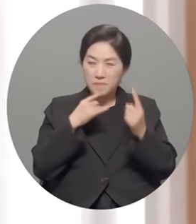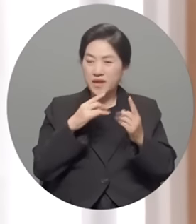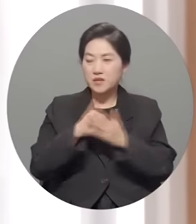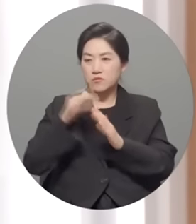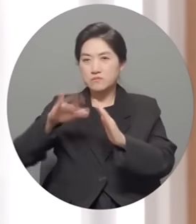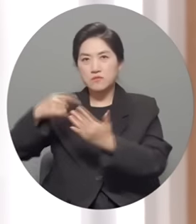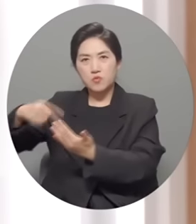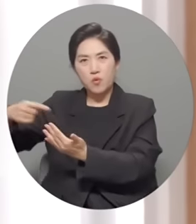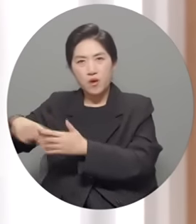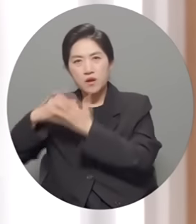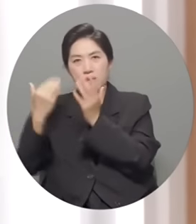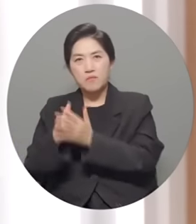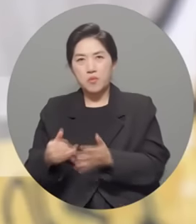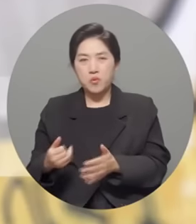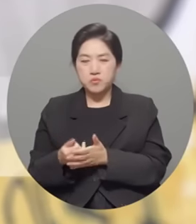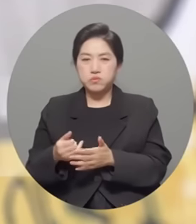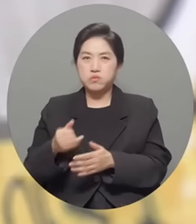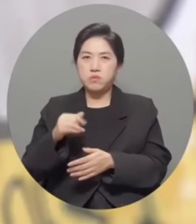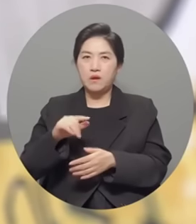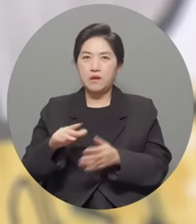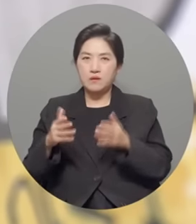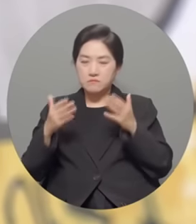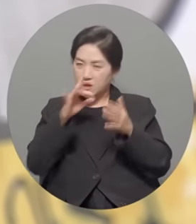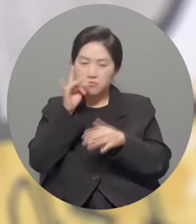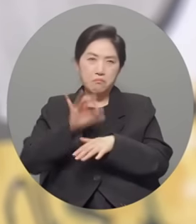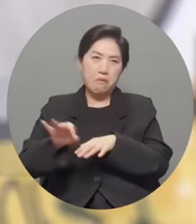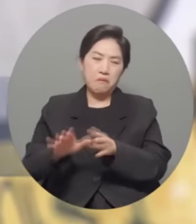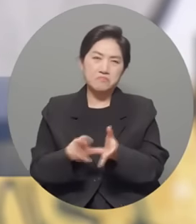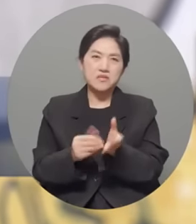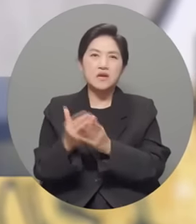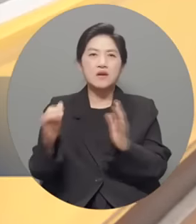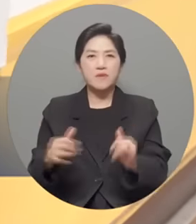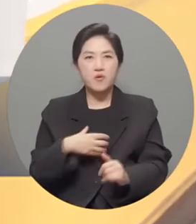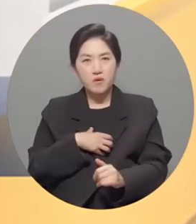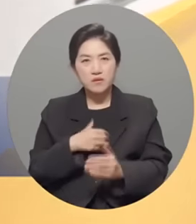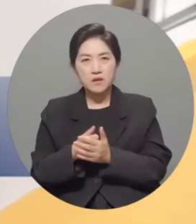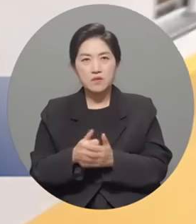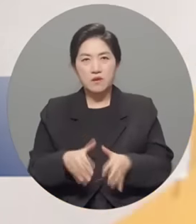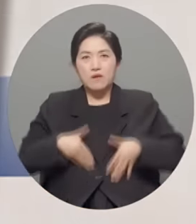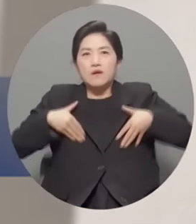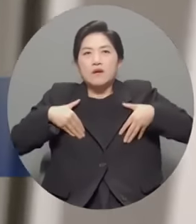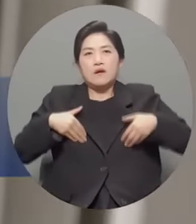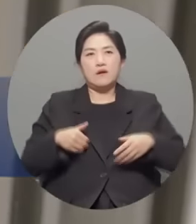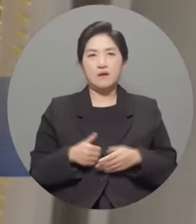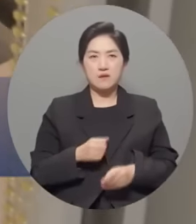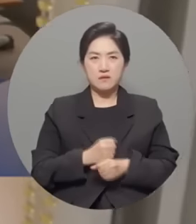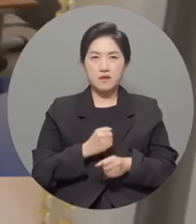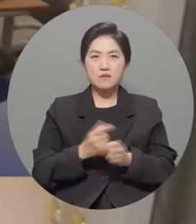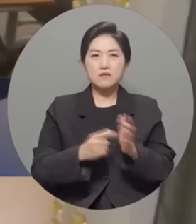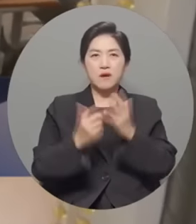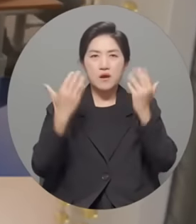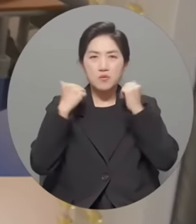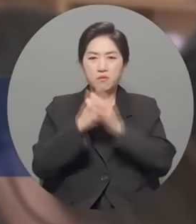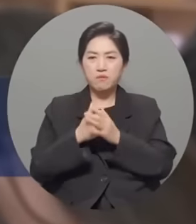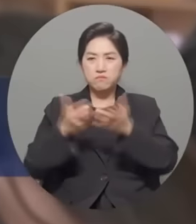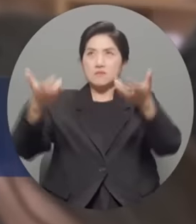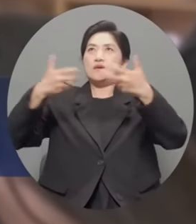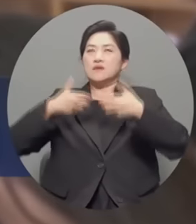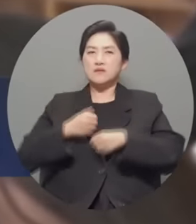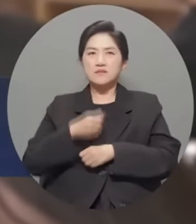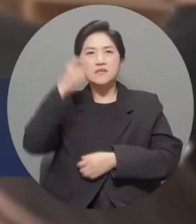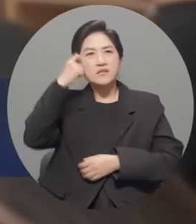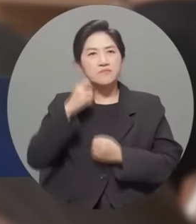정규 수업까지 부실해질 수 있다고 우려하고 있습니다. 너무 준비되지 않은 상태에서 급하게 학교로 밀고 온